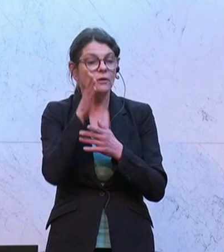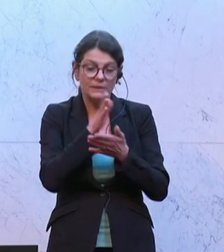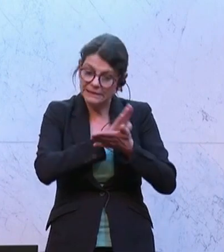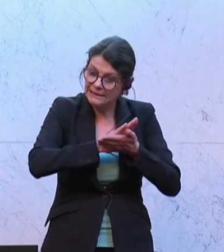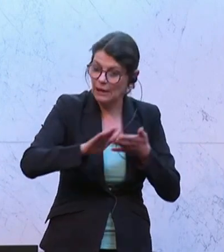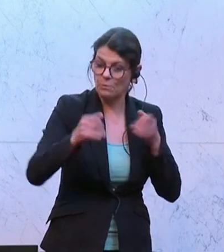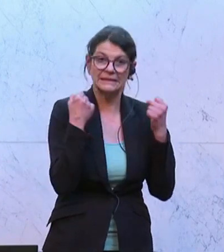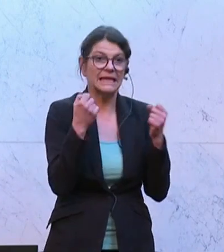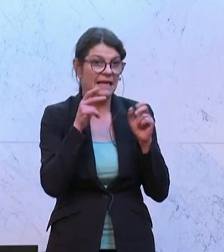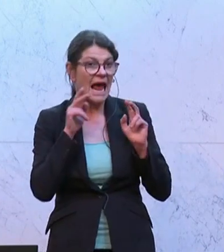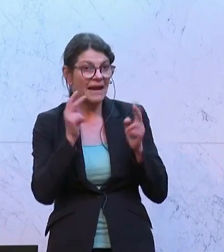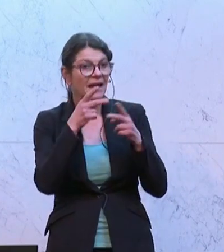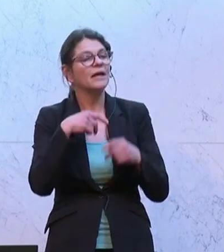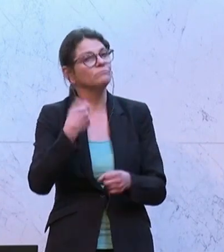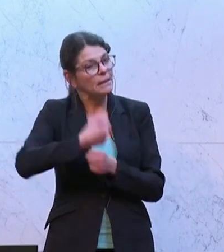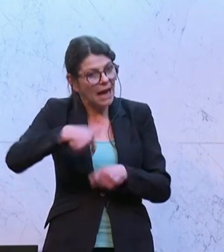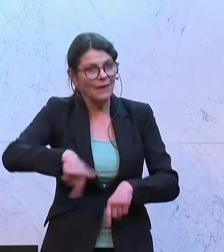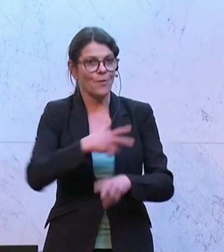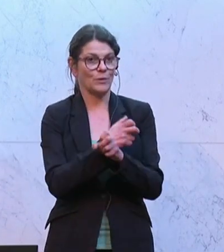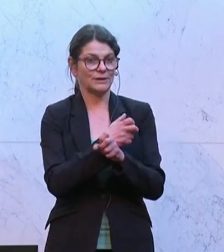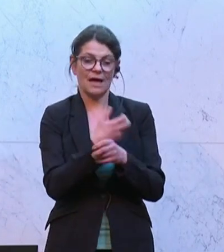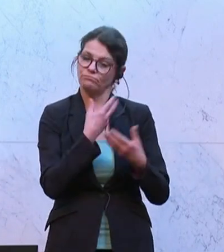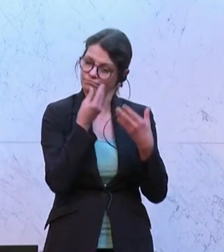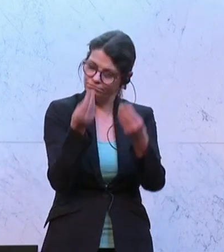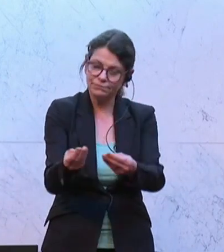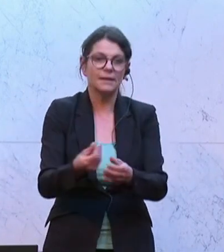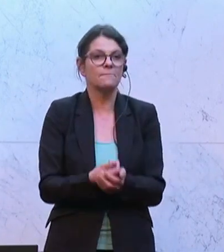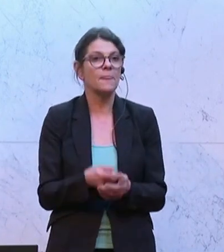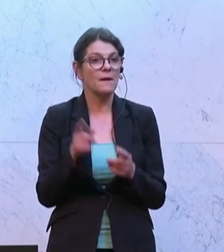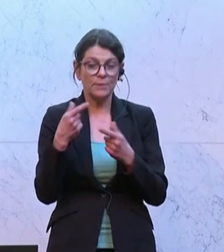made in Austria versorgt werden. Wir entlasten damit